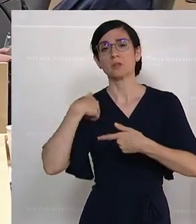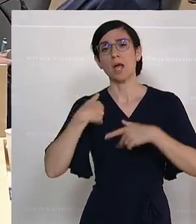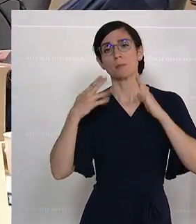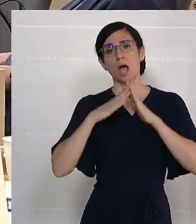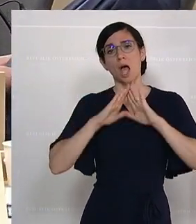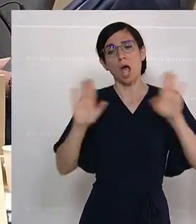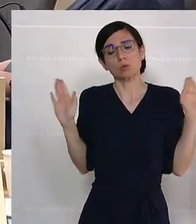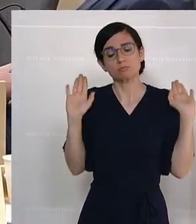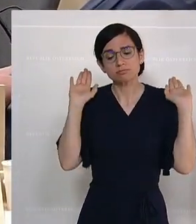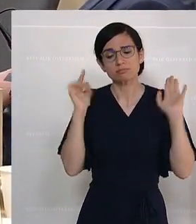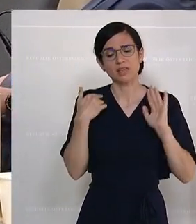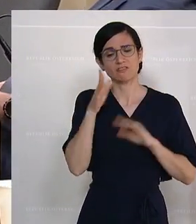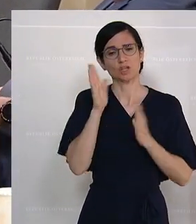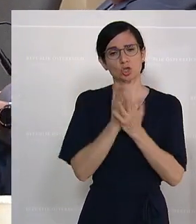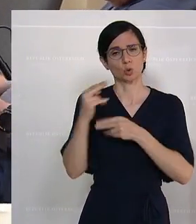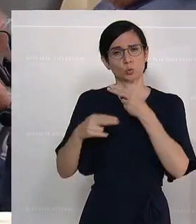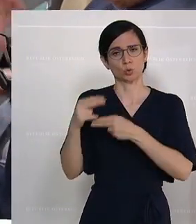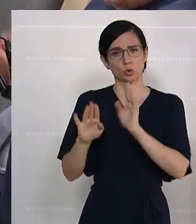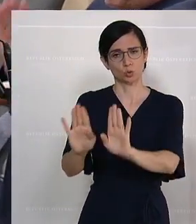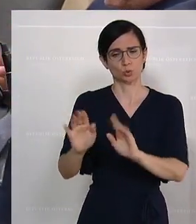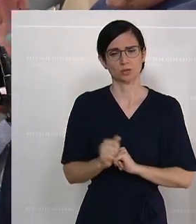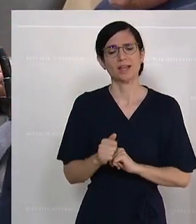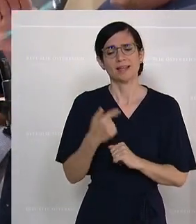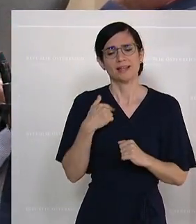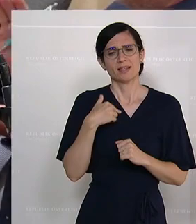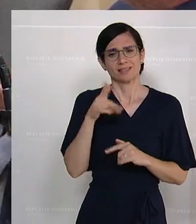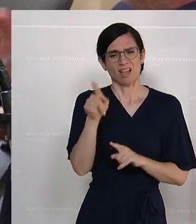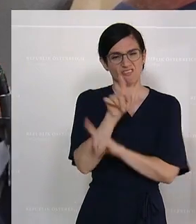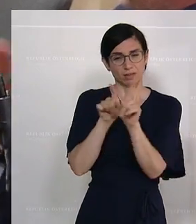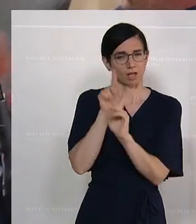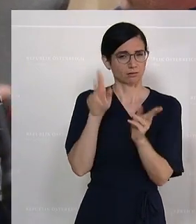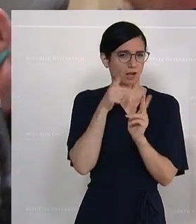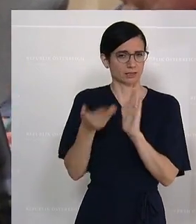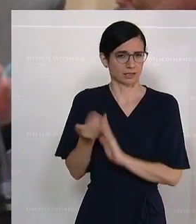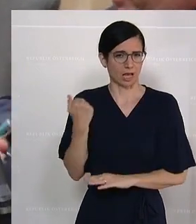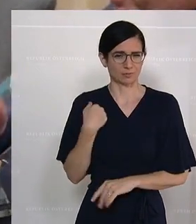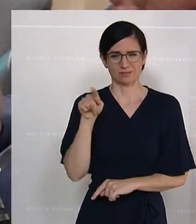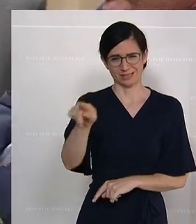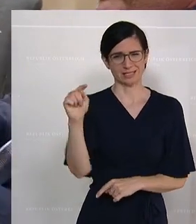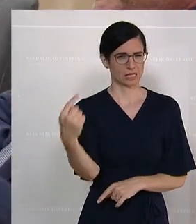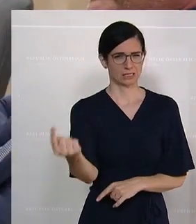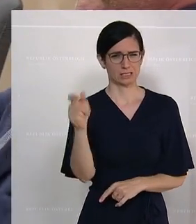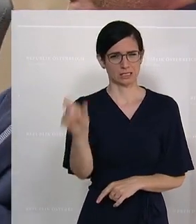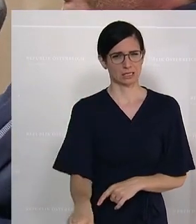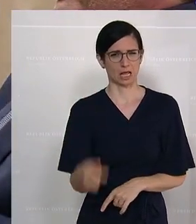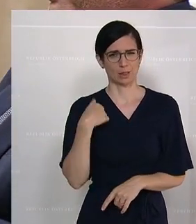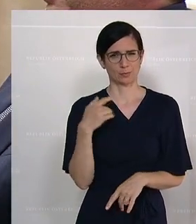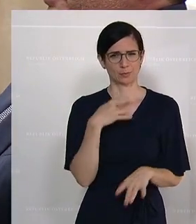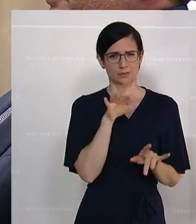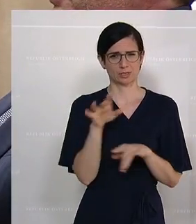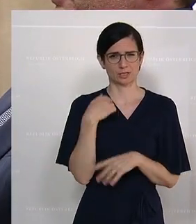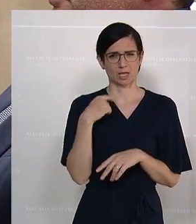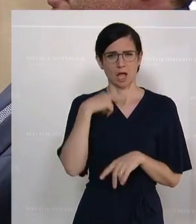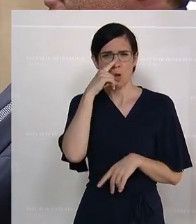behandeln auch darauf tag legen sie den vertrag nicht weil das sie hier als agenten von